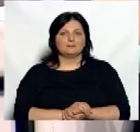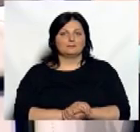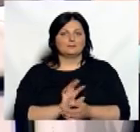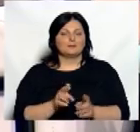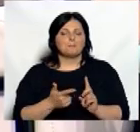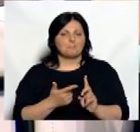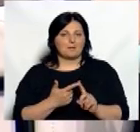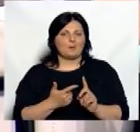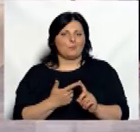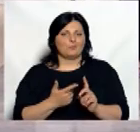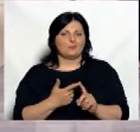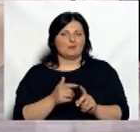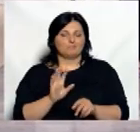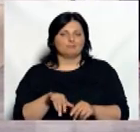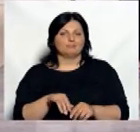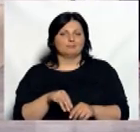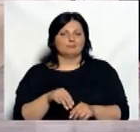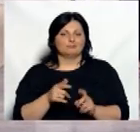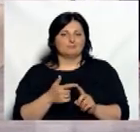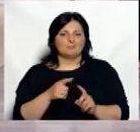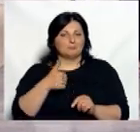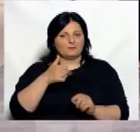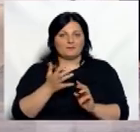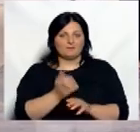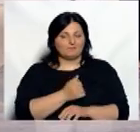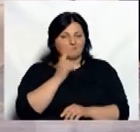მეორე შანსი გაქვს. ექიმი შიში ტრაკი.